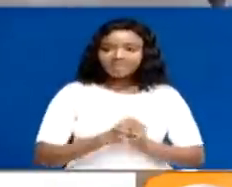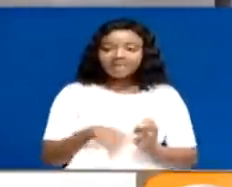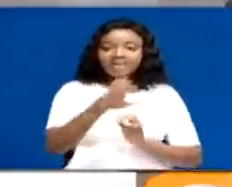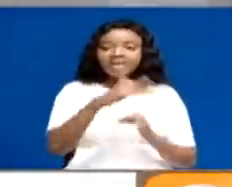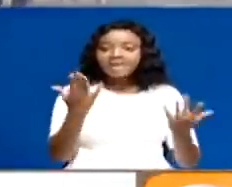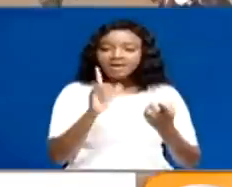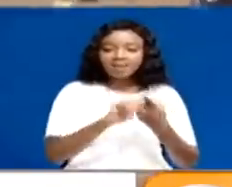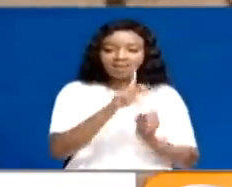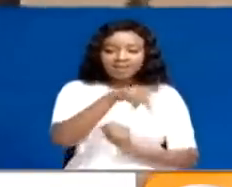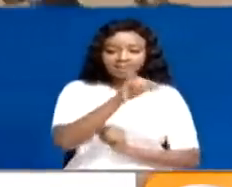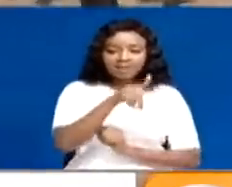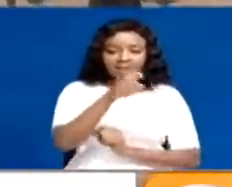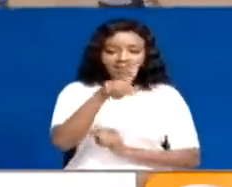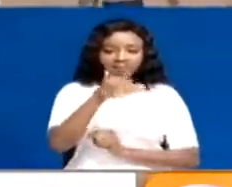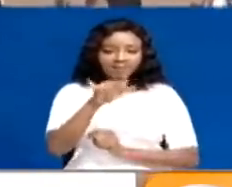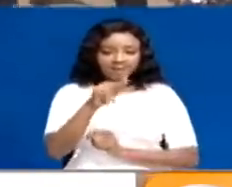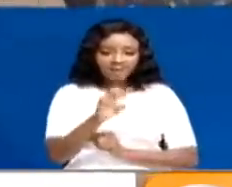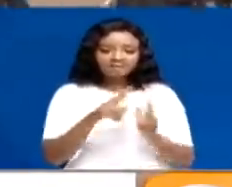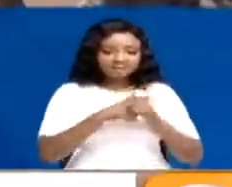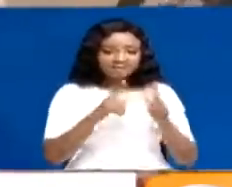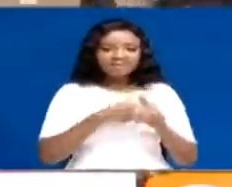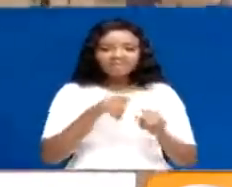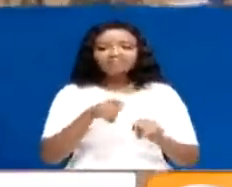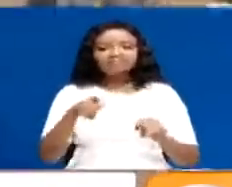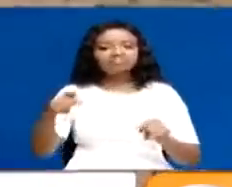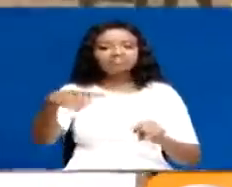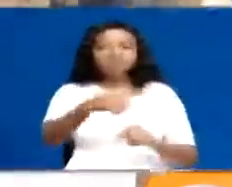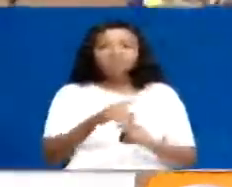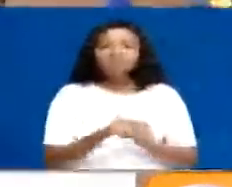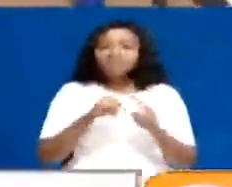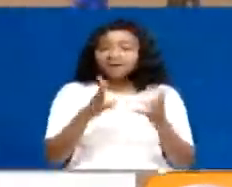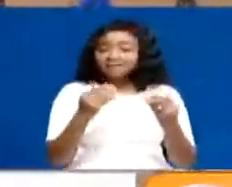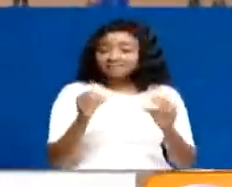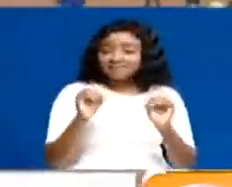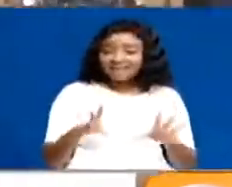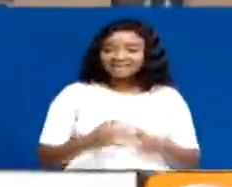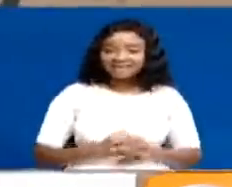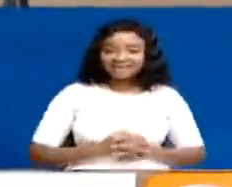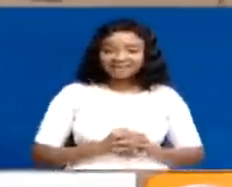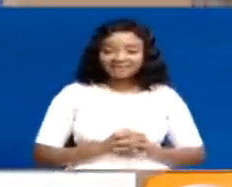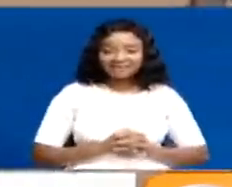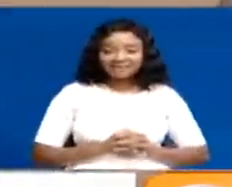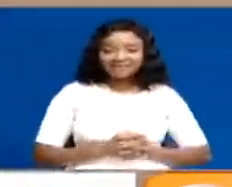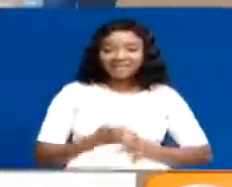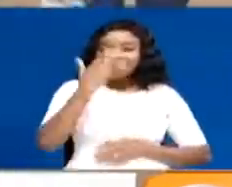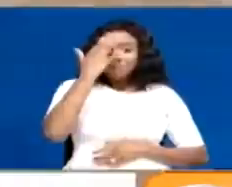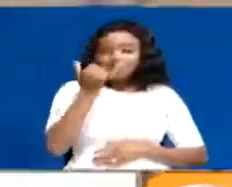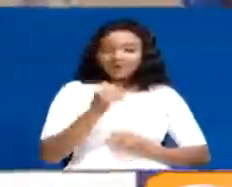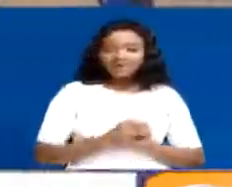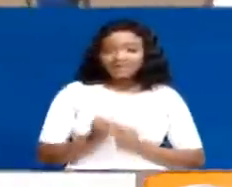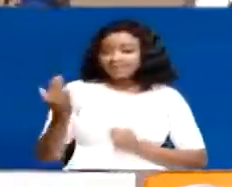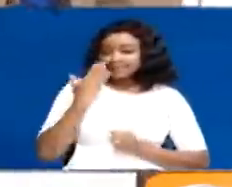ya pipeline mapema zilikumbwa na fujo si haba. DJ hatupangui ngwi. Inadaiwa